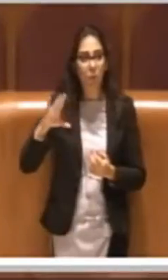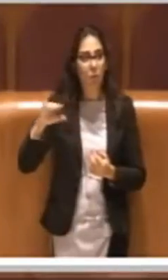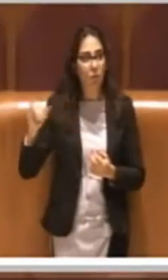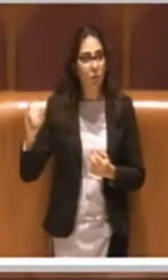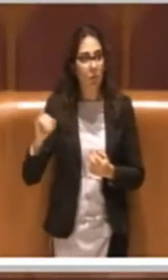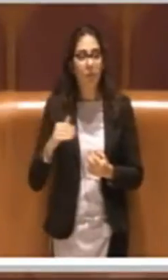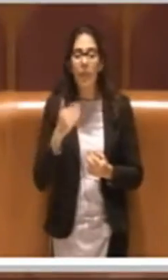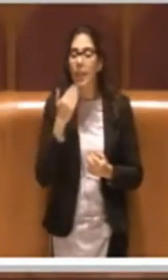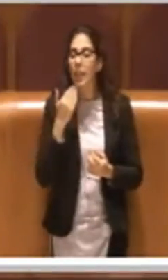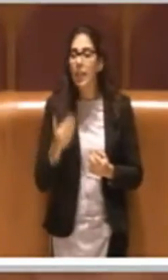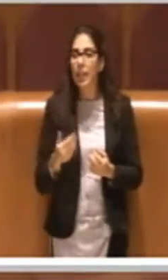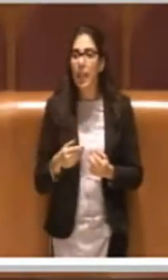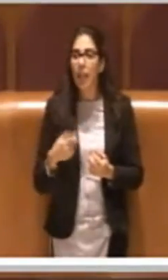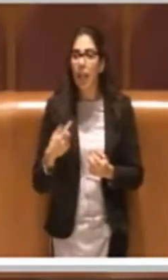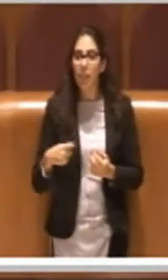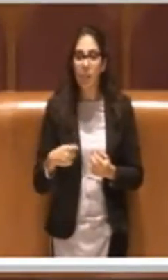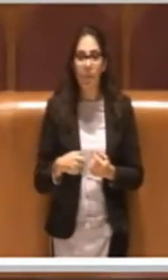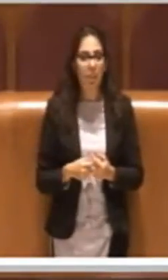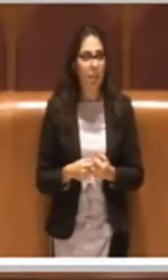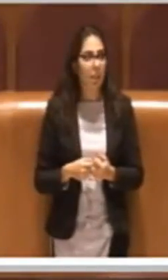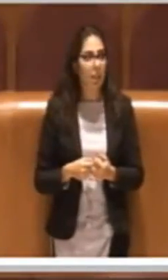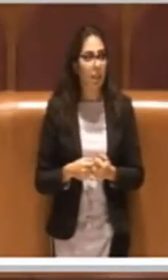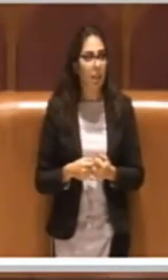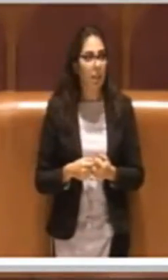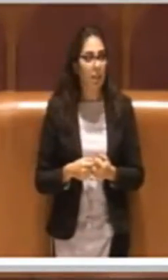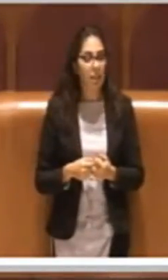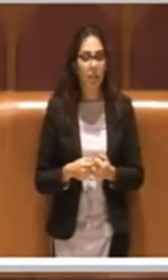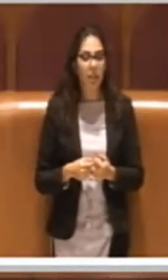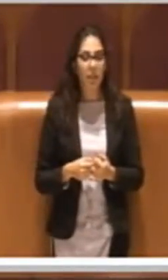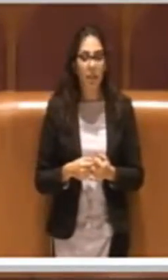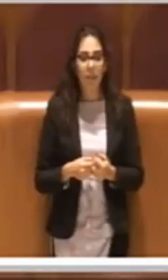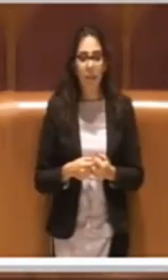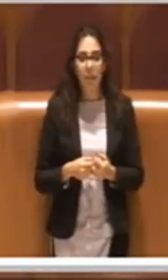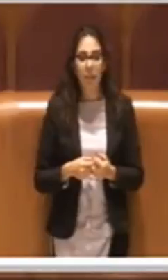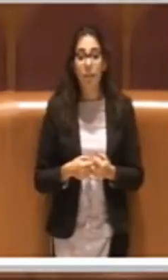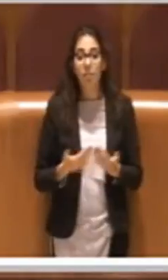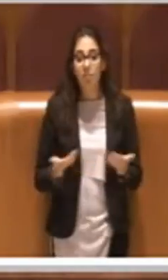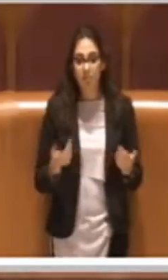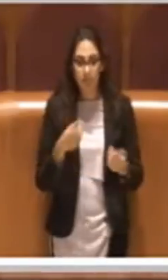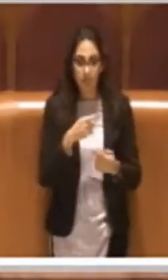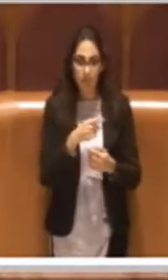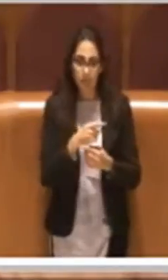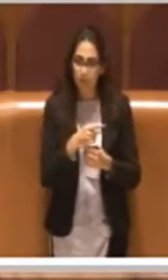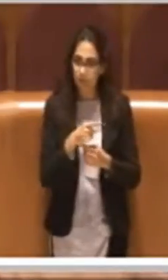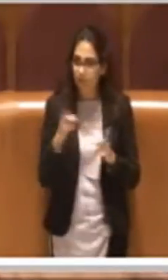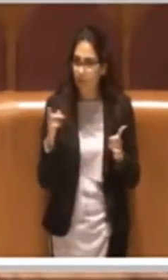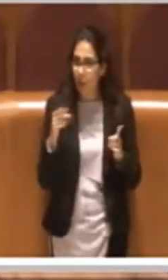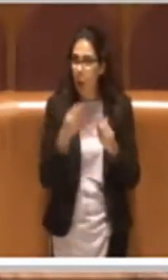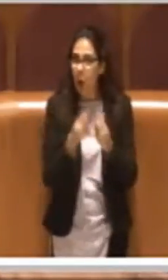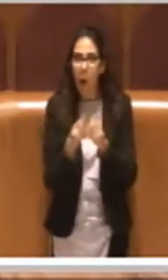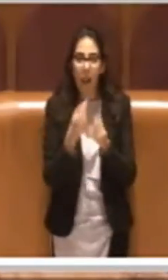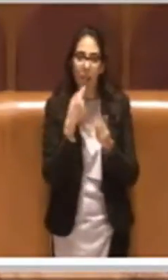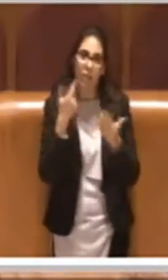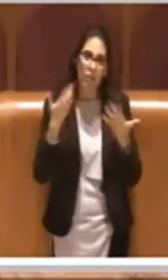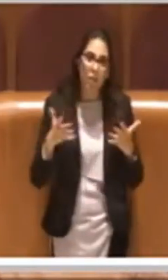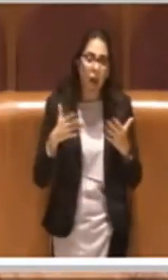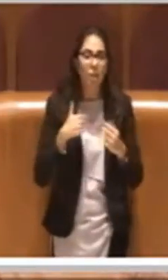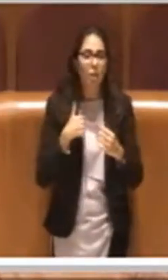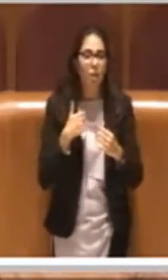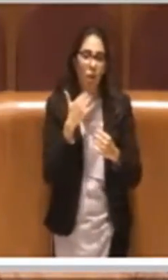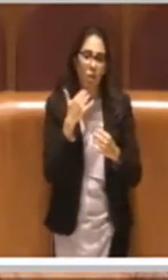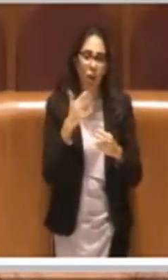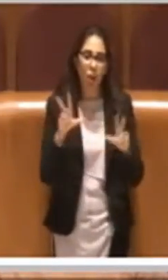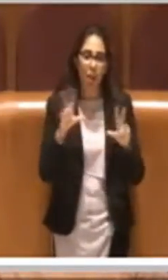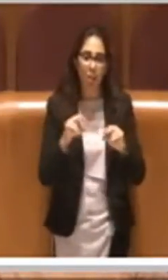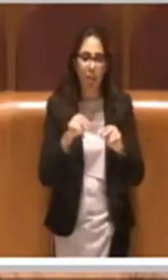Grazie Presidente, mi associo ovviamente a quanto già illustrato dai colleghi, non vado a ripetermi, ma voglio